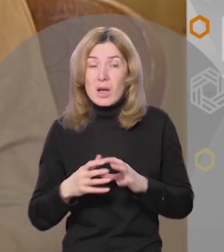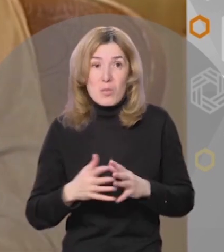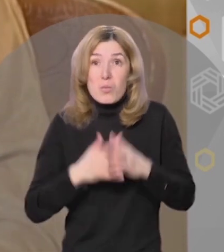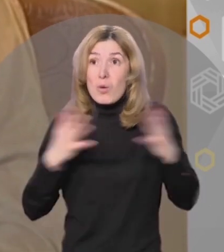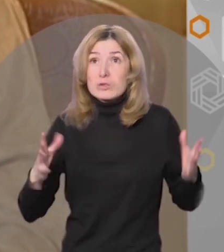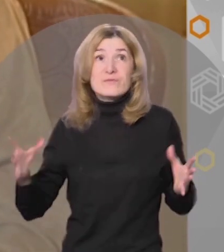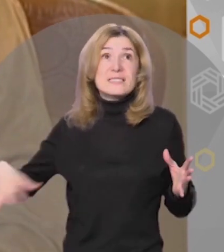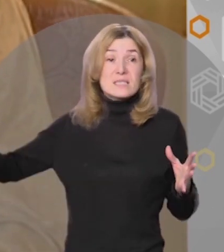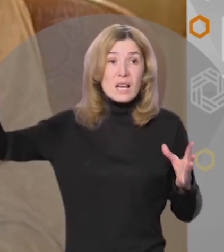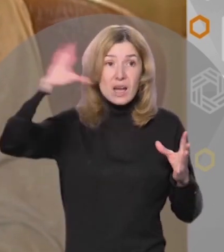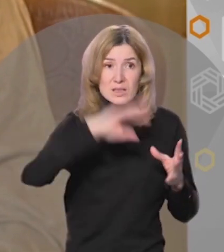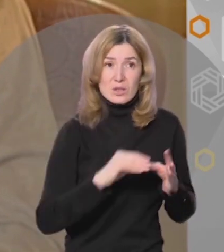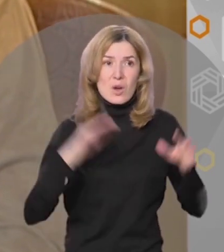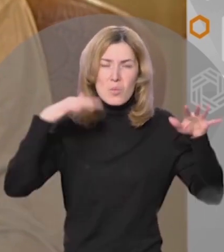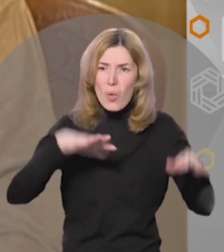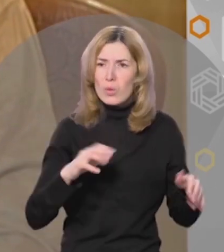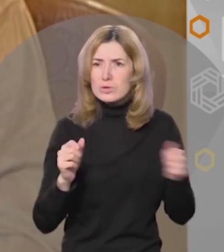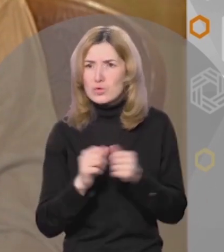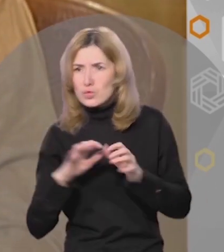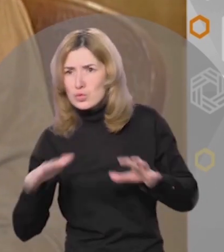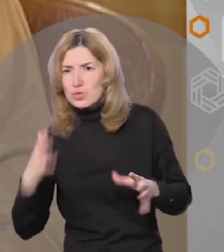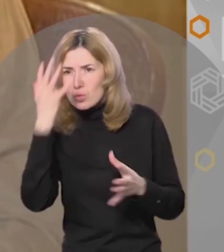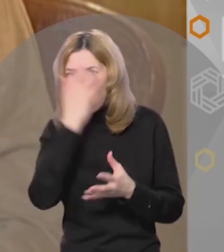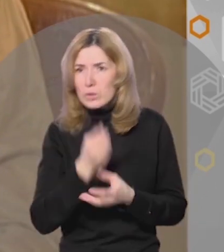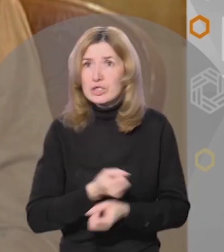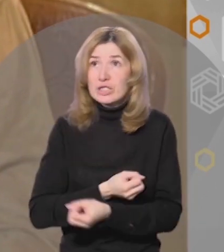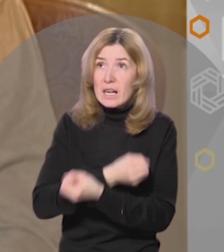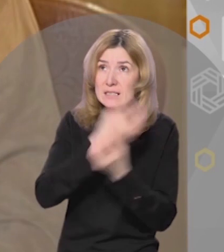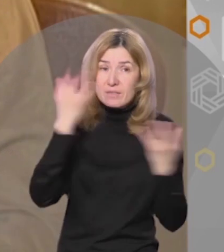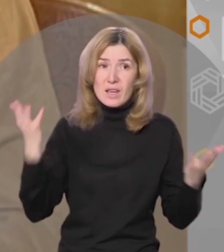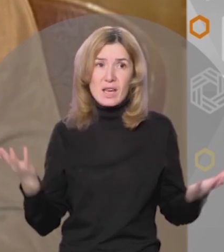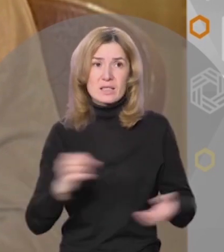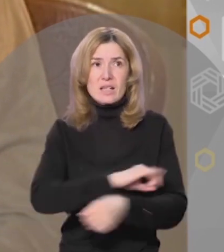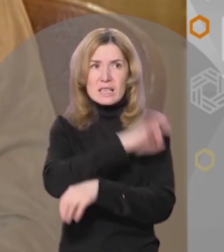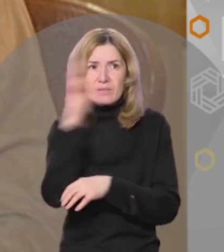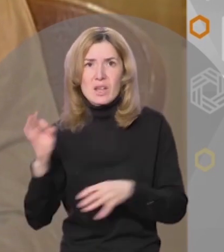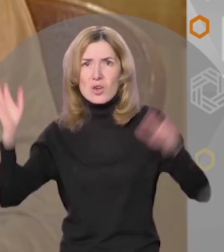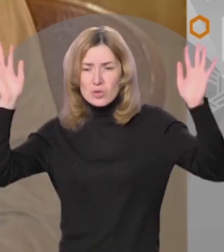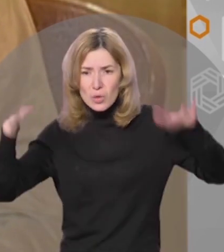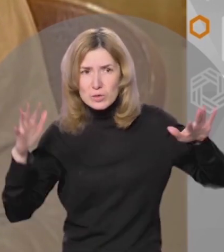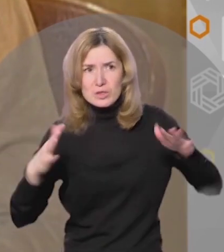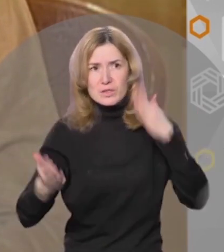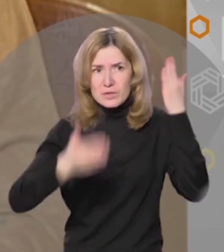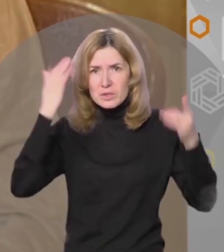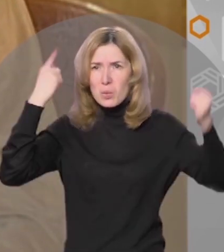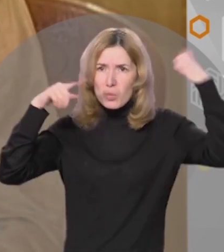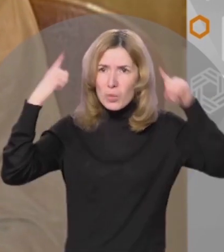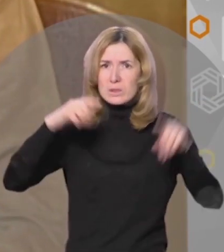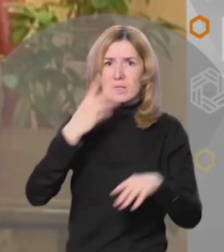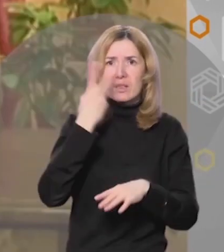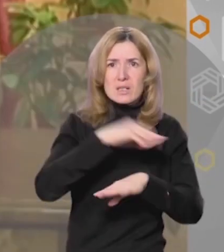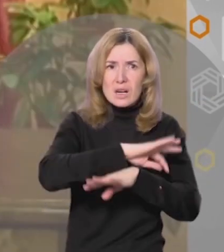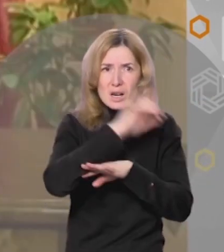вся Вселенная. Море и суша, ночи и рассветы, проливные дожди, веселые мостики